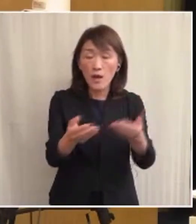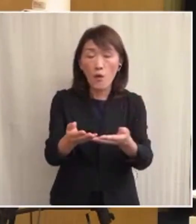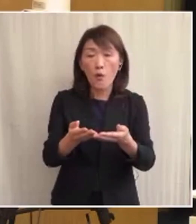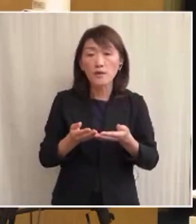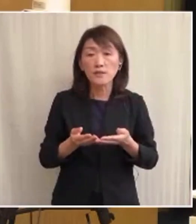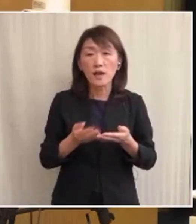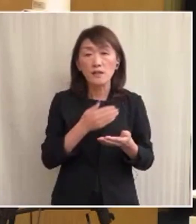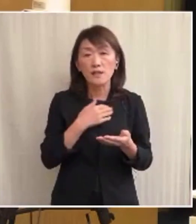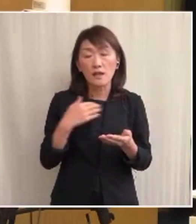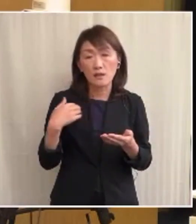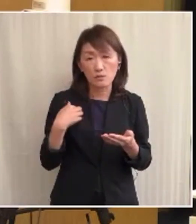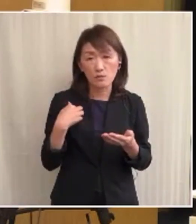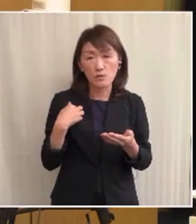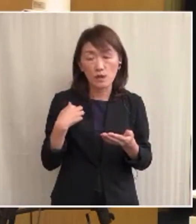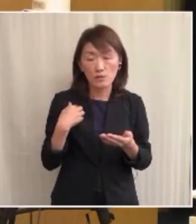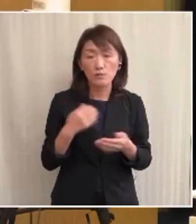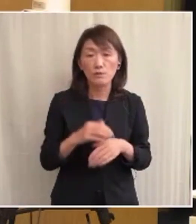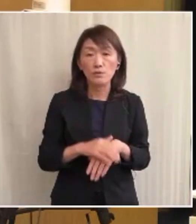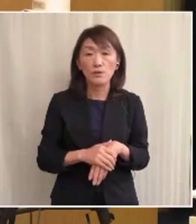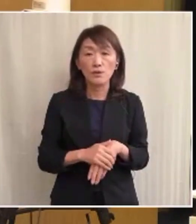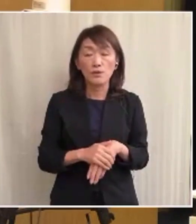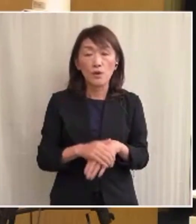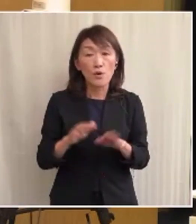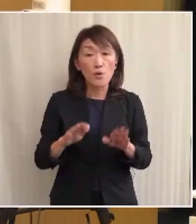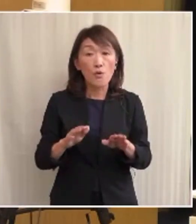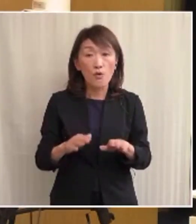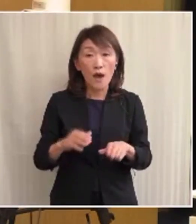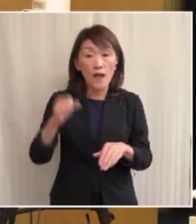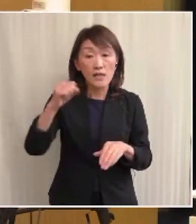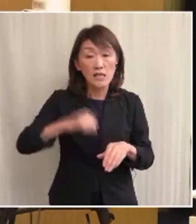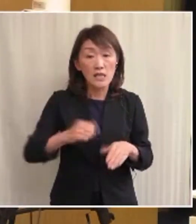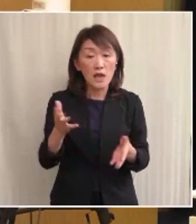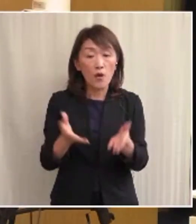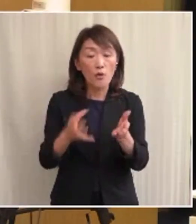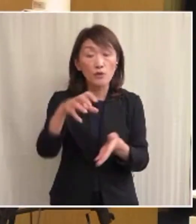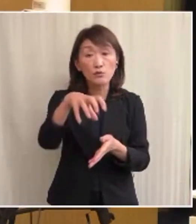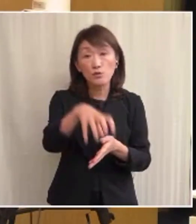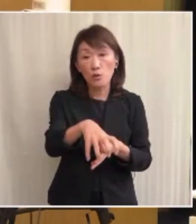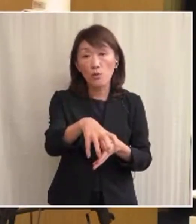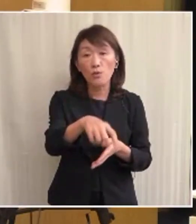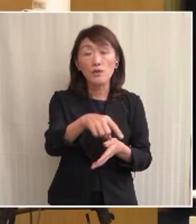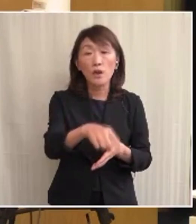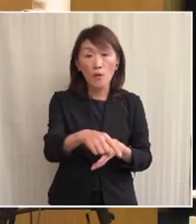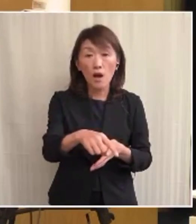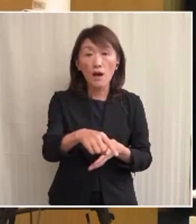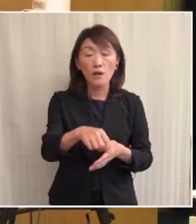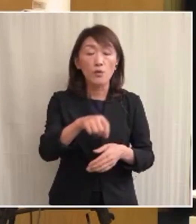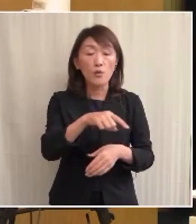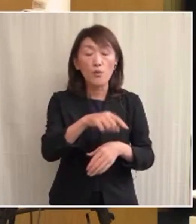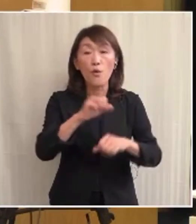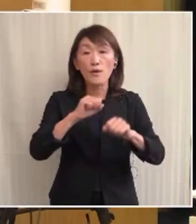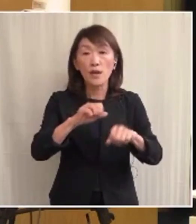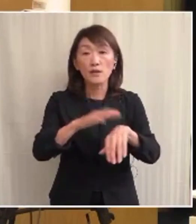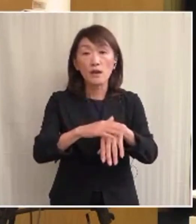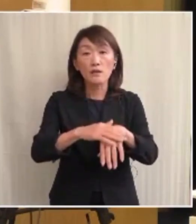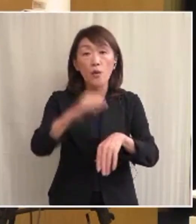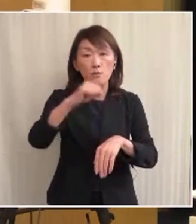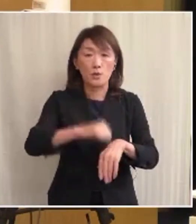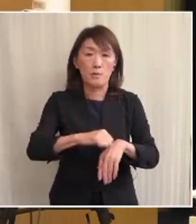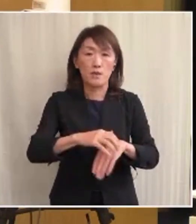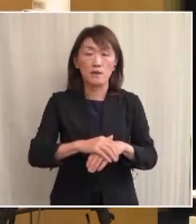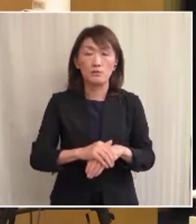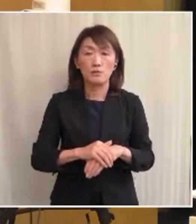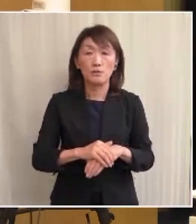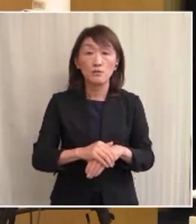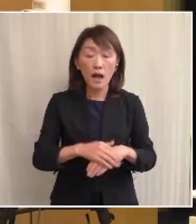するということも今回、認可保育所の方ではそういうやり方もですね認めていくことにいたしましたので、少しで